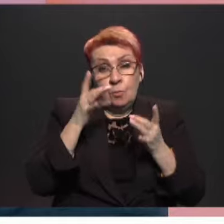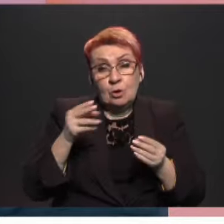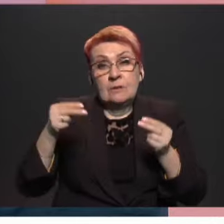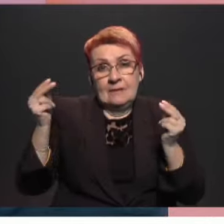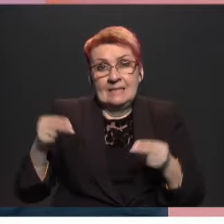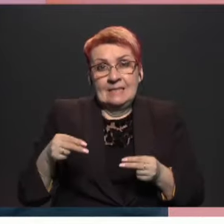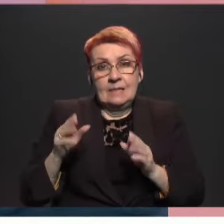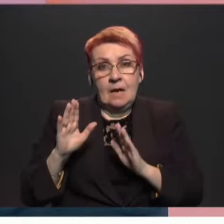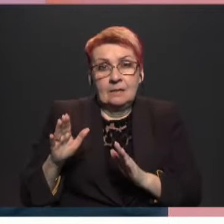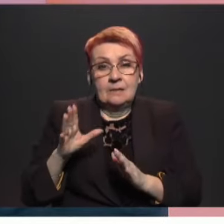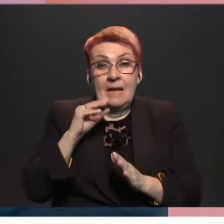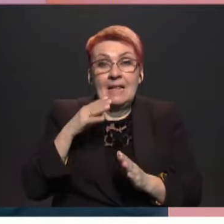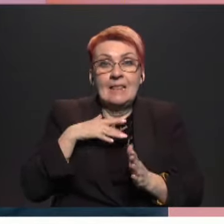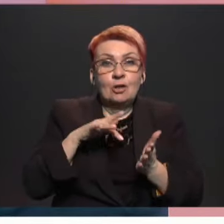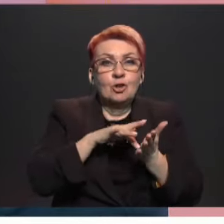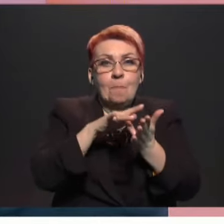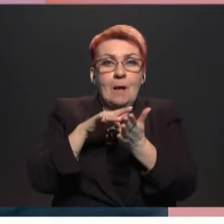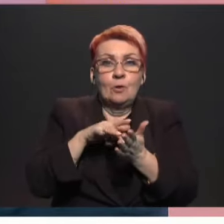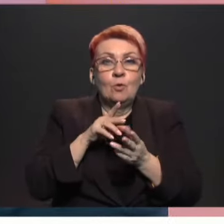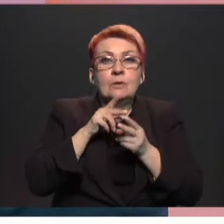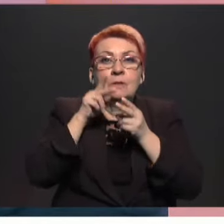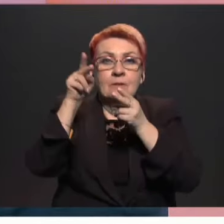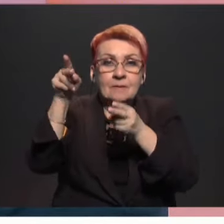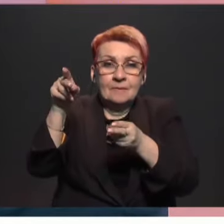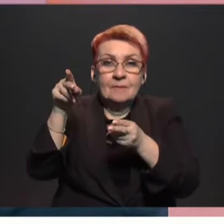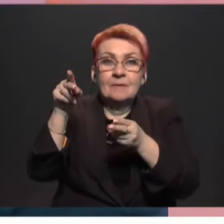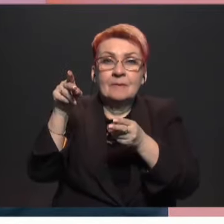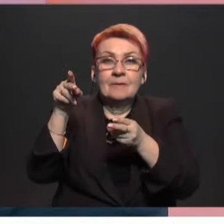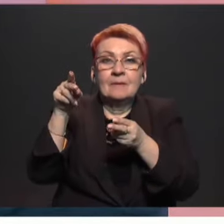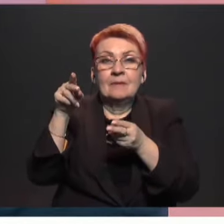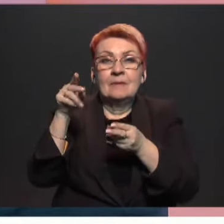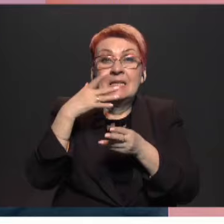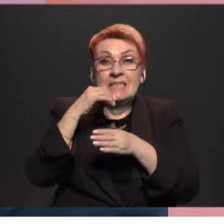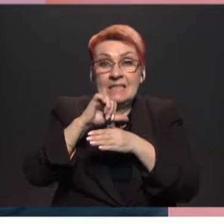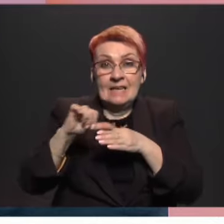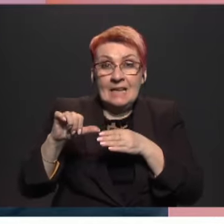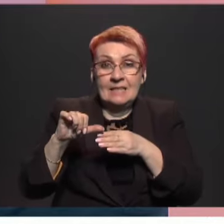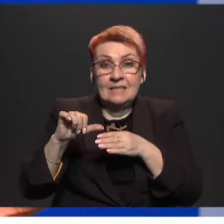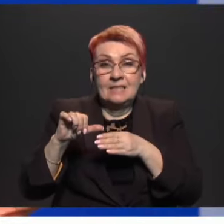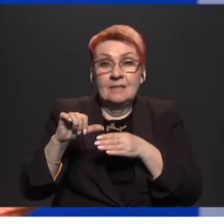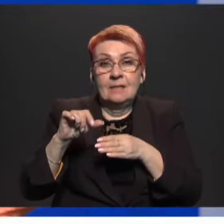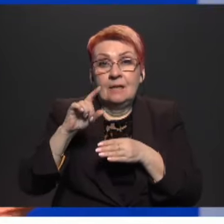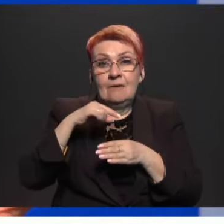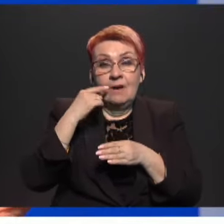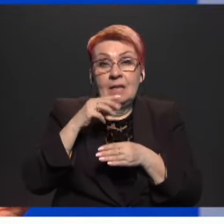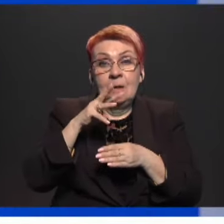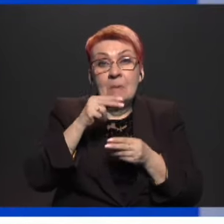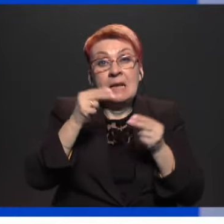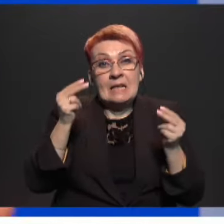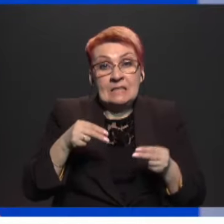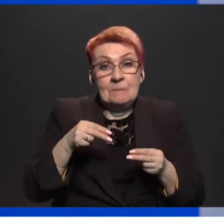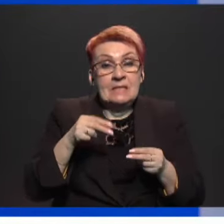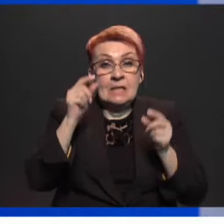когда наши паломники приезжают за границу и говорят, мы расписанные, но не венчанные, им говорят, вы живете в блуде.